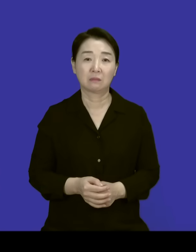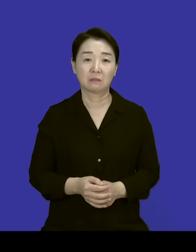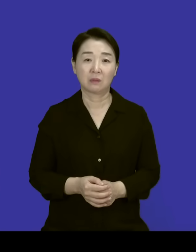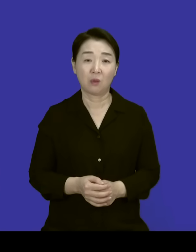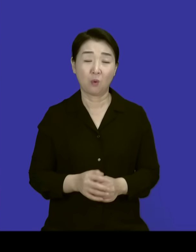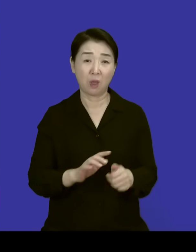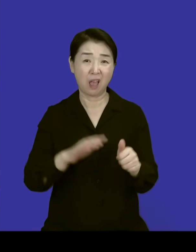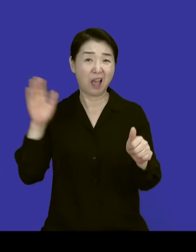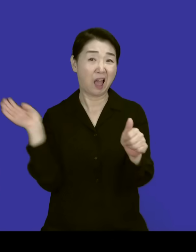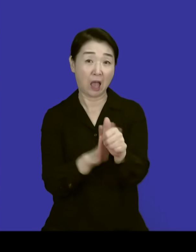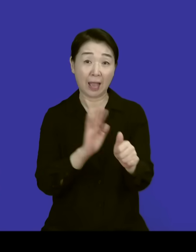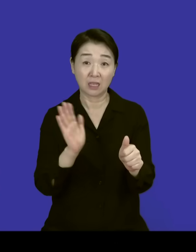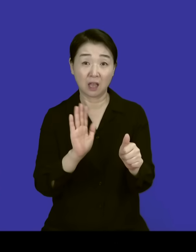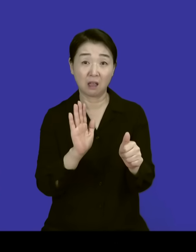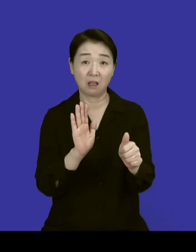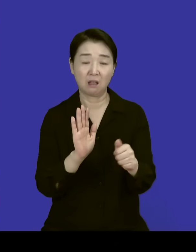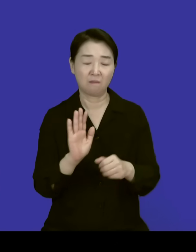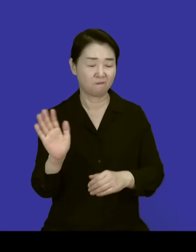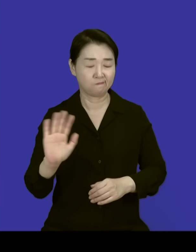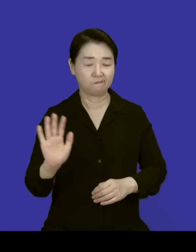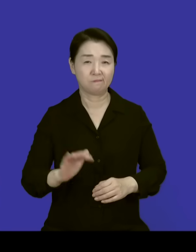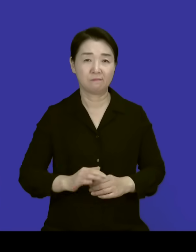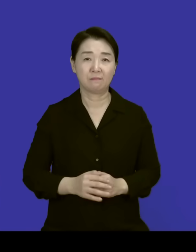등짝 스매싱 정도가 아니에요. 아니요.